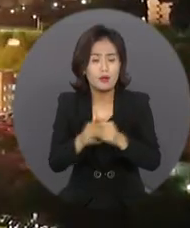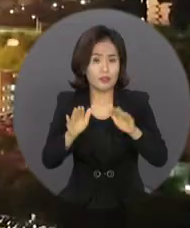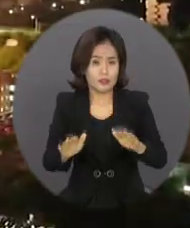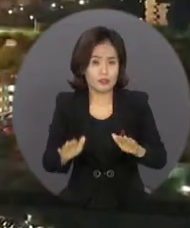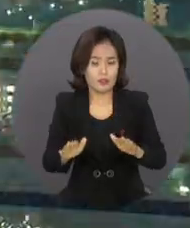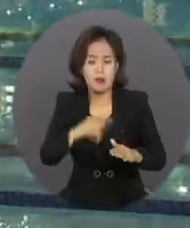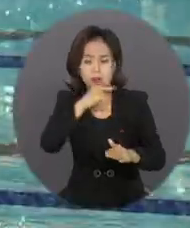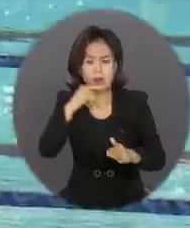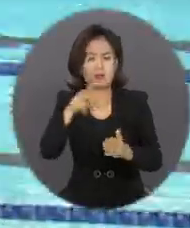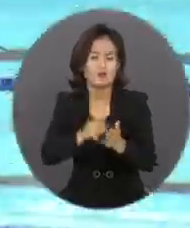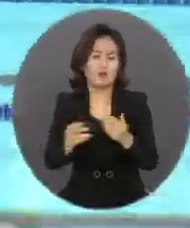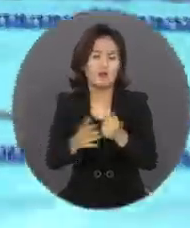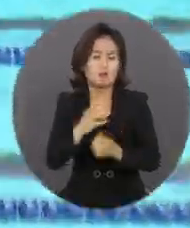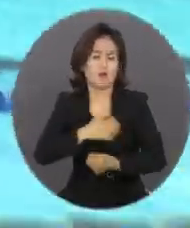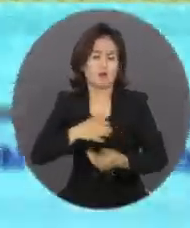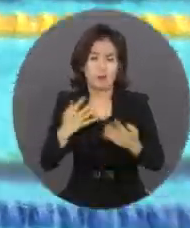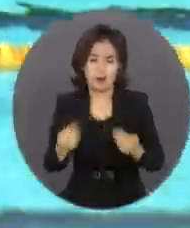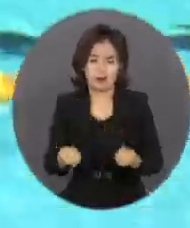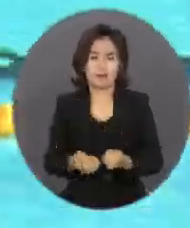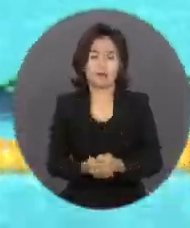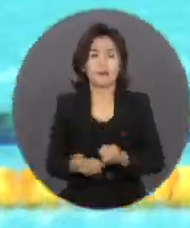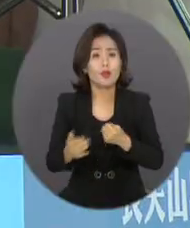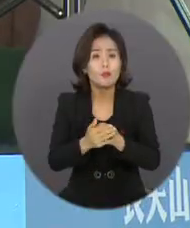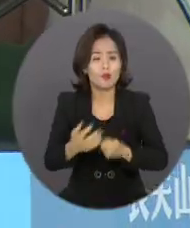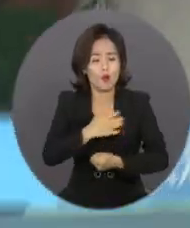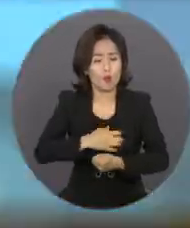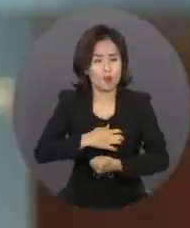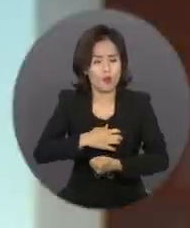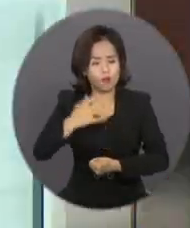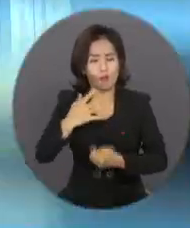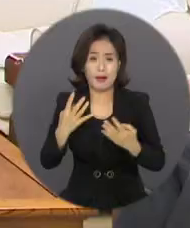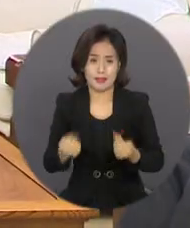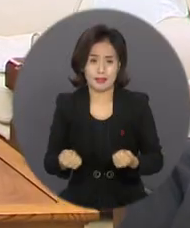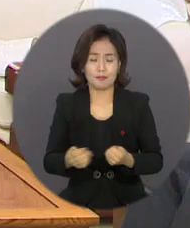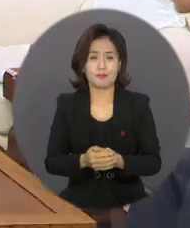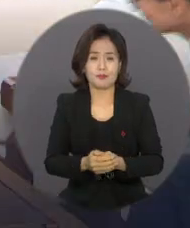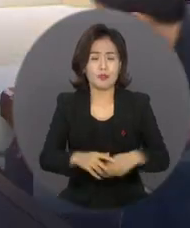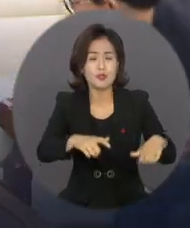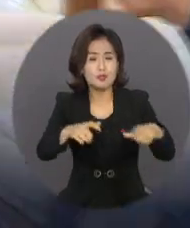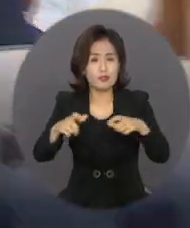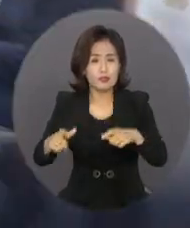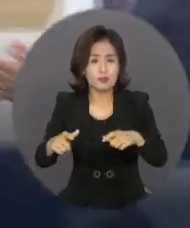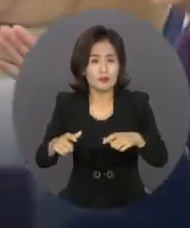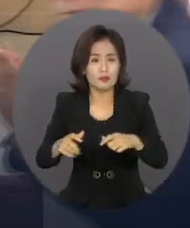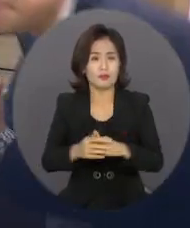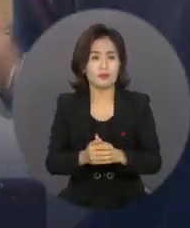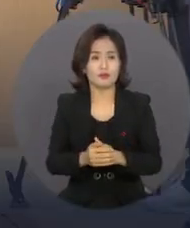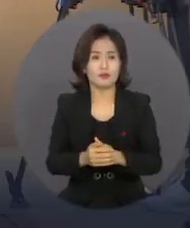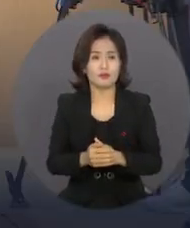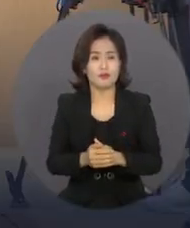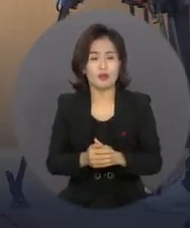현재까지도 빚에 허덕이고 있기 때문입니다이 때문에 우려의 시선도 나옵니다 지역의 그런